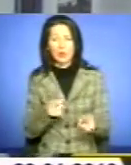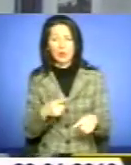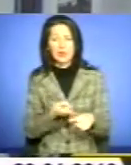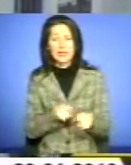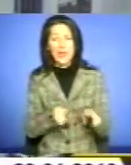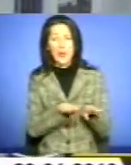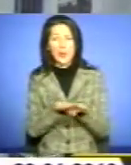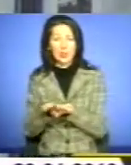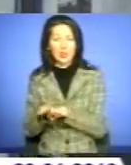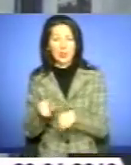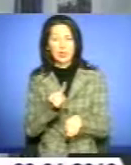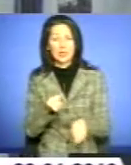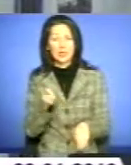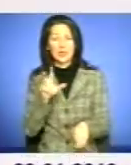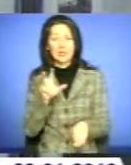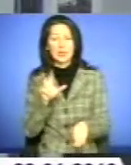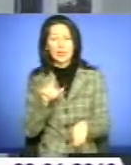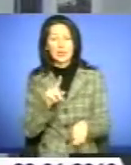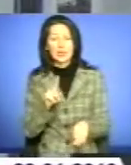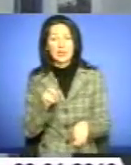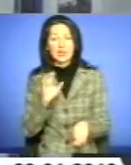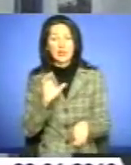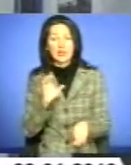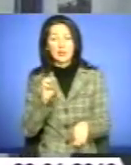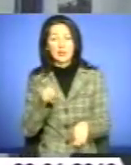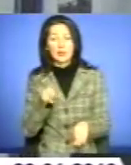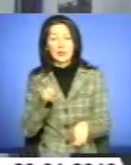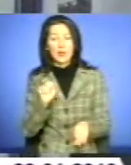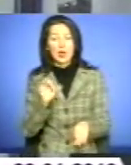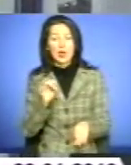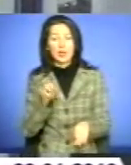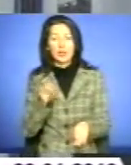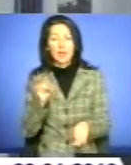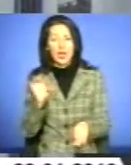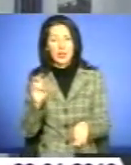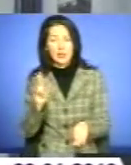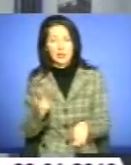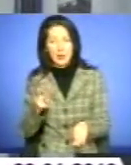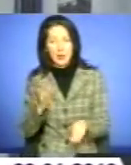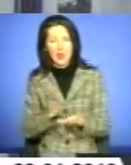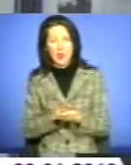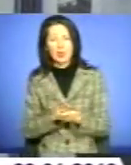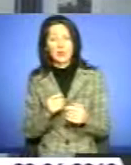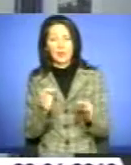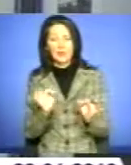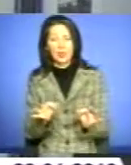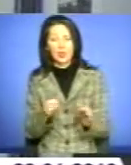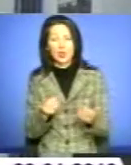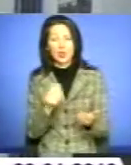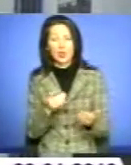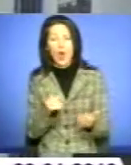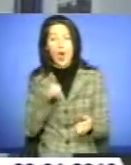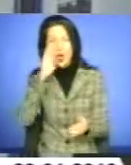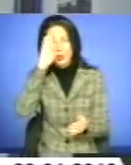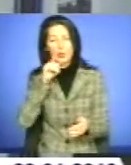300 спартанців дійсно є досить доречним, оскільки хлопці, молоді